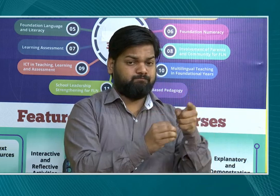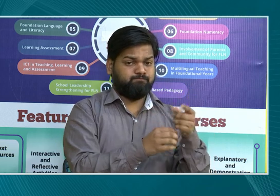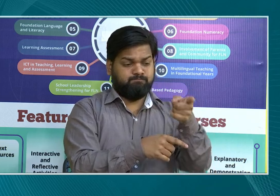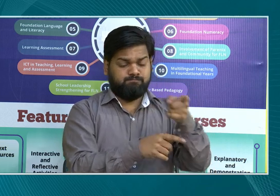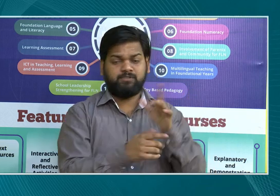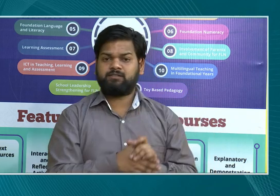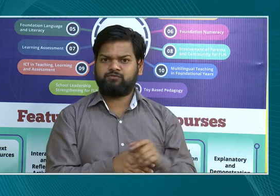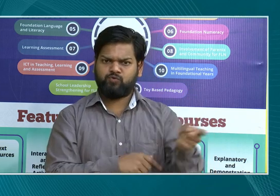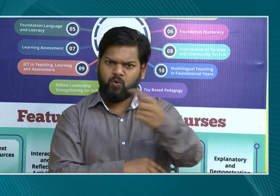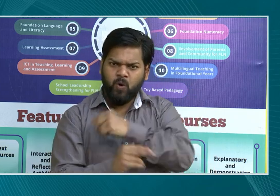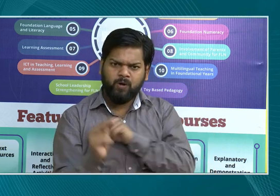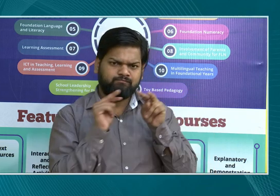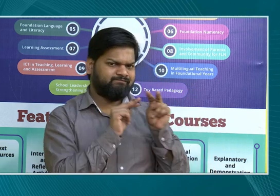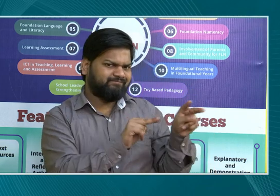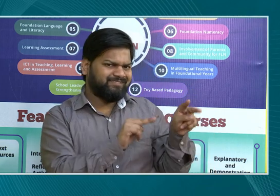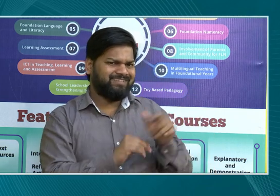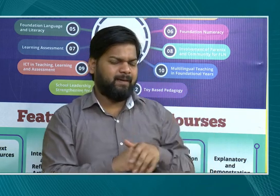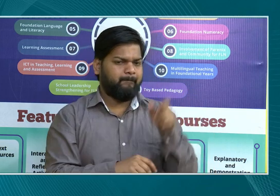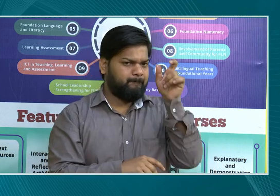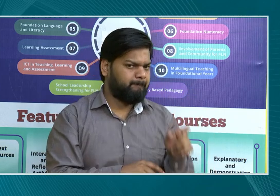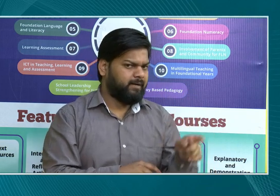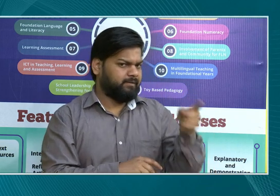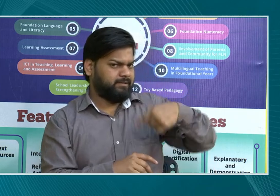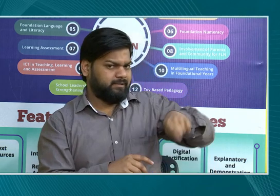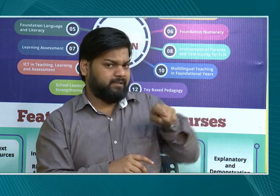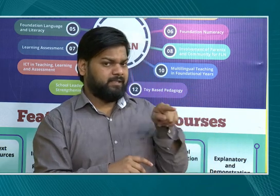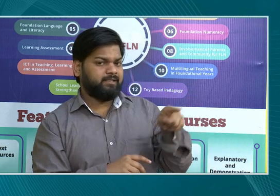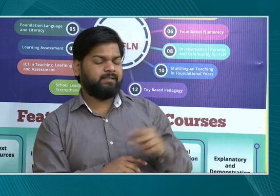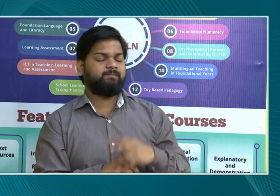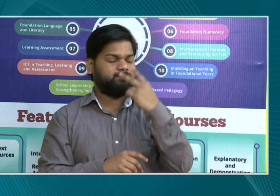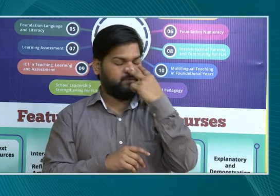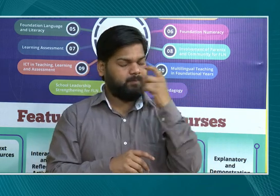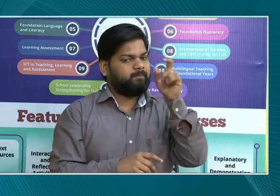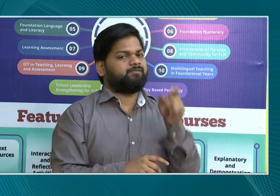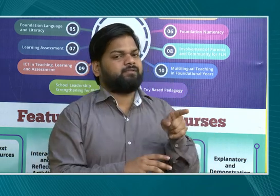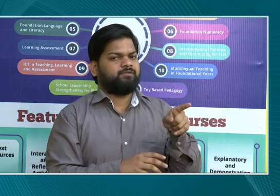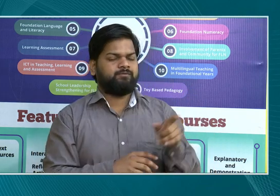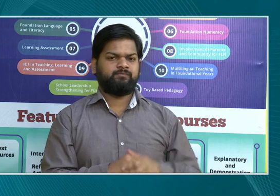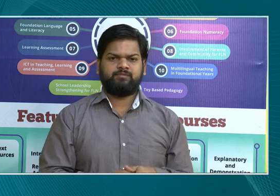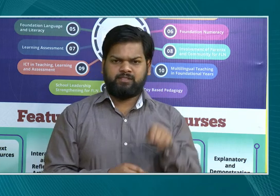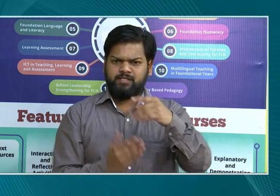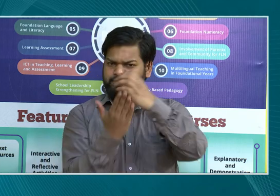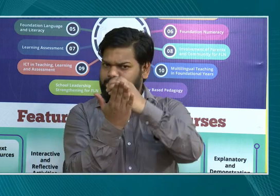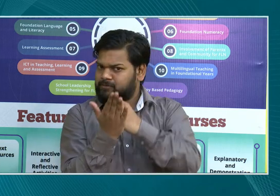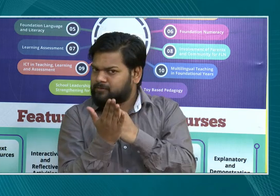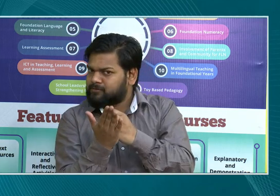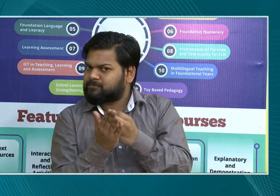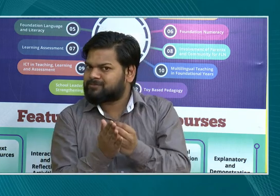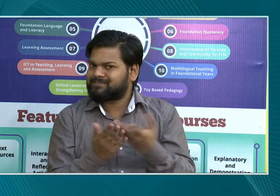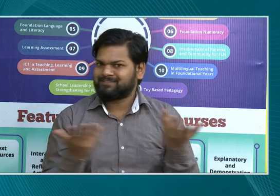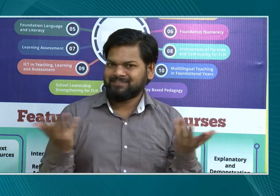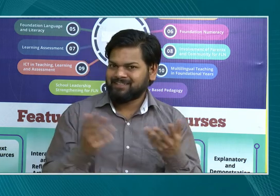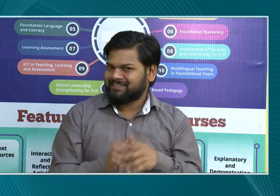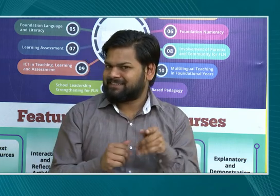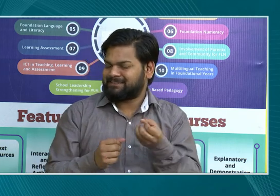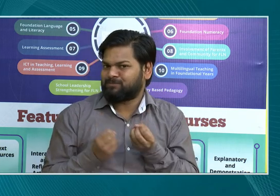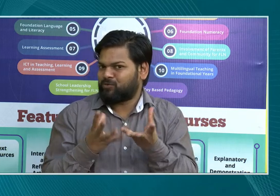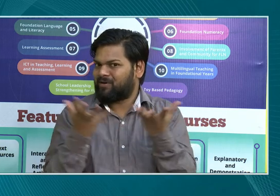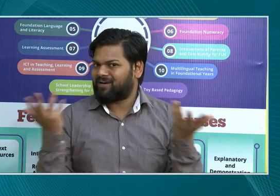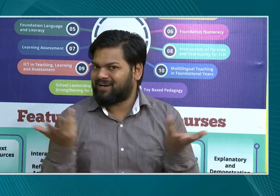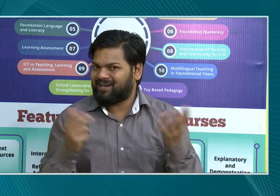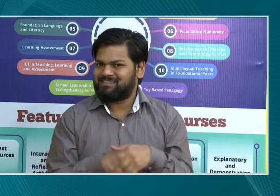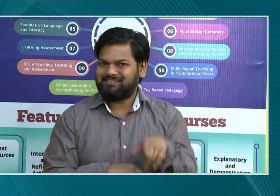मनोज दृष्टिबाधित है यानी की सबसे पहले संदेश इस सत्र का ये है की आप अपने आप को किसी भी रूप में कम ना समझे और जब समावेशी कक्षा की